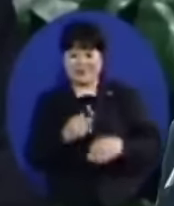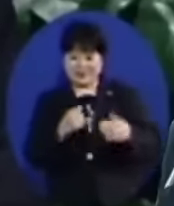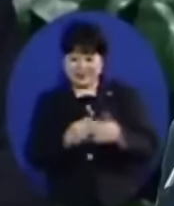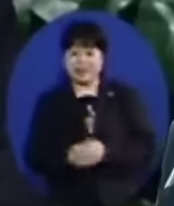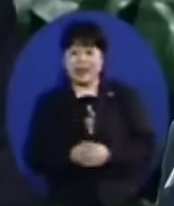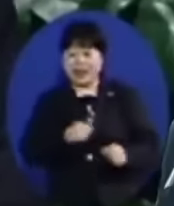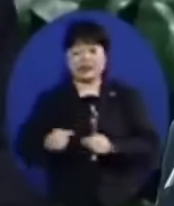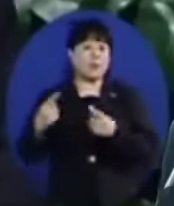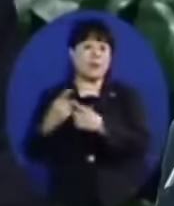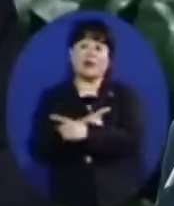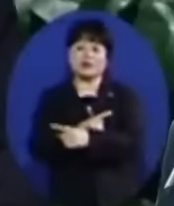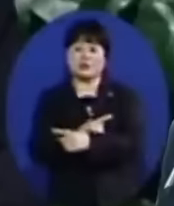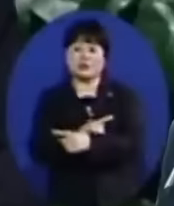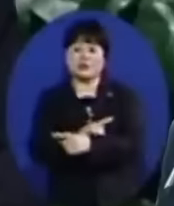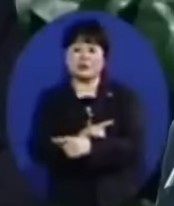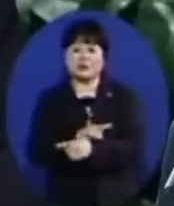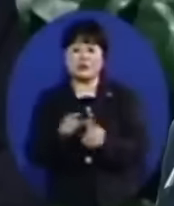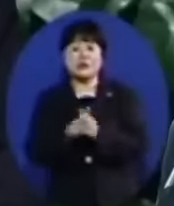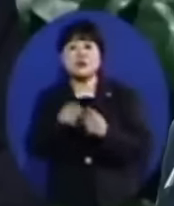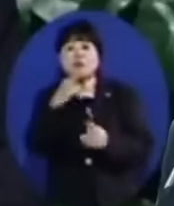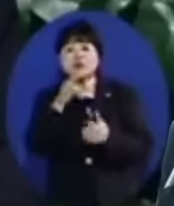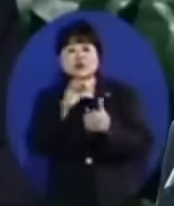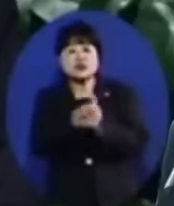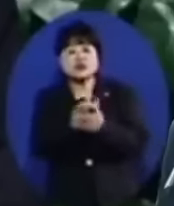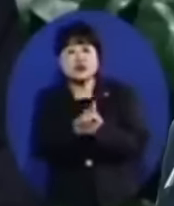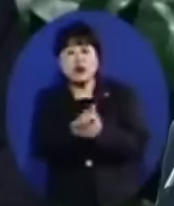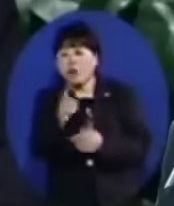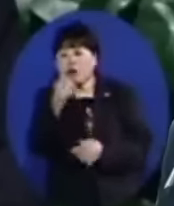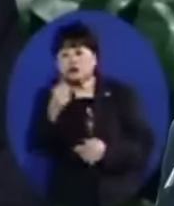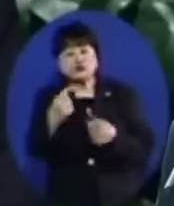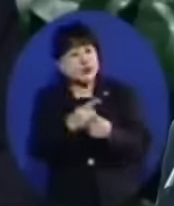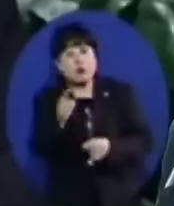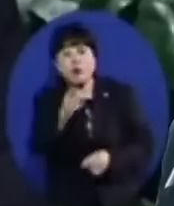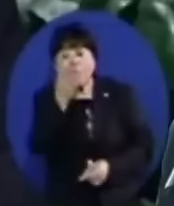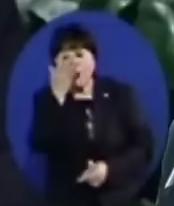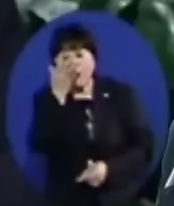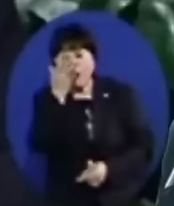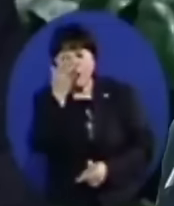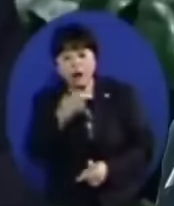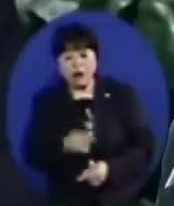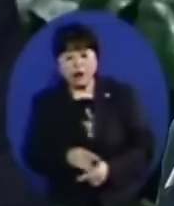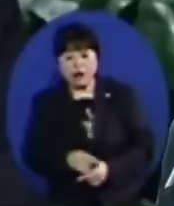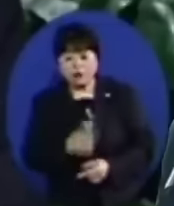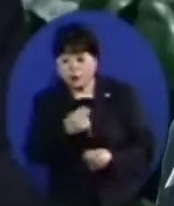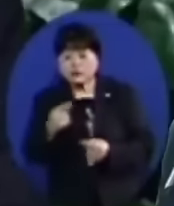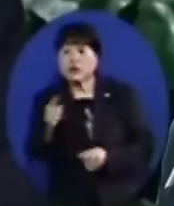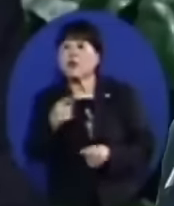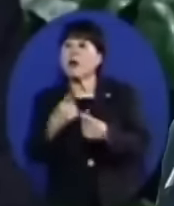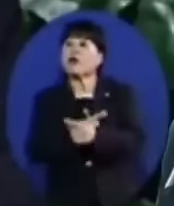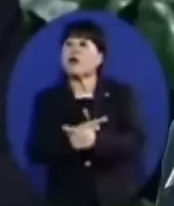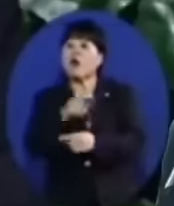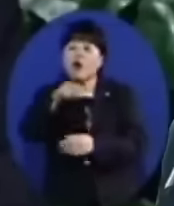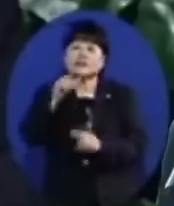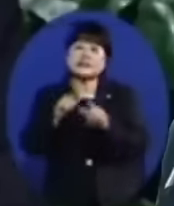그러니까 그 안 믿는 친구가 이해를 못합니다. 주인이 바뀌다니 내내 너는 넌데 무슨 주인이야. 그